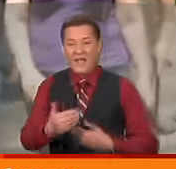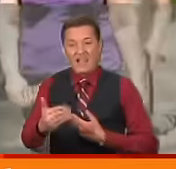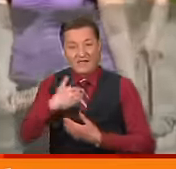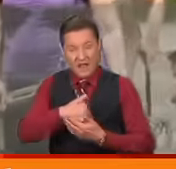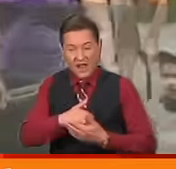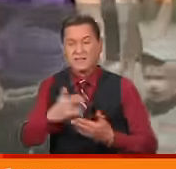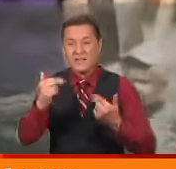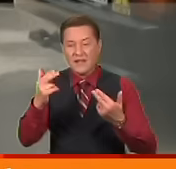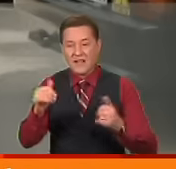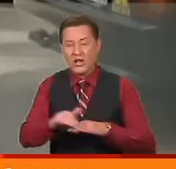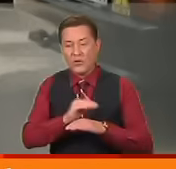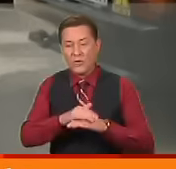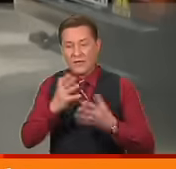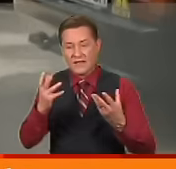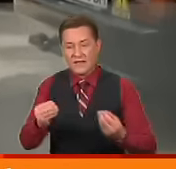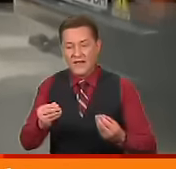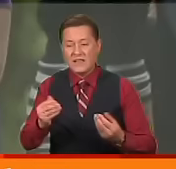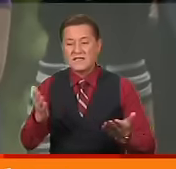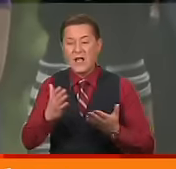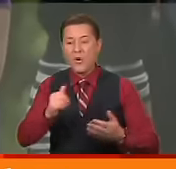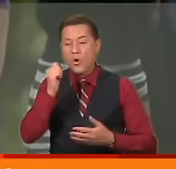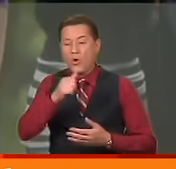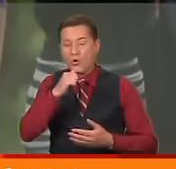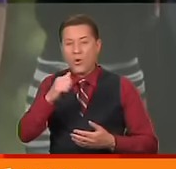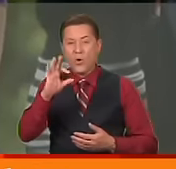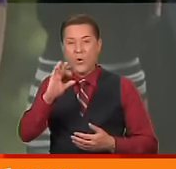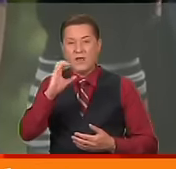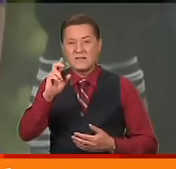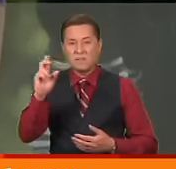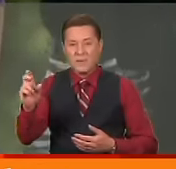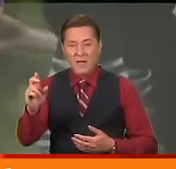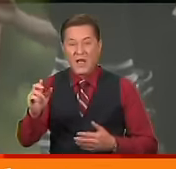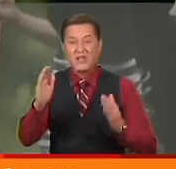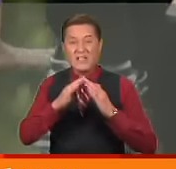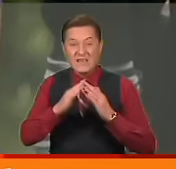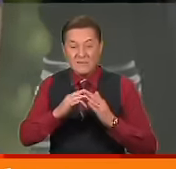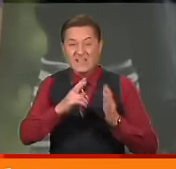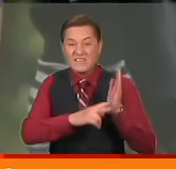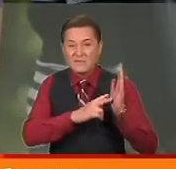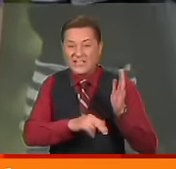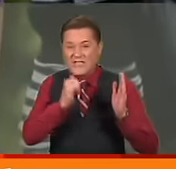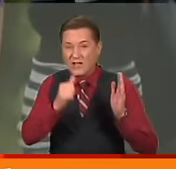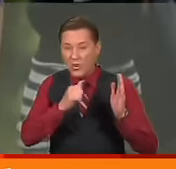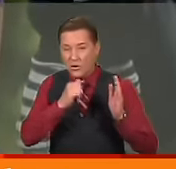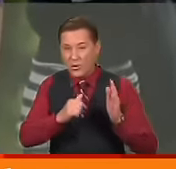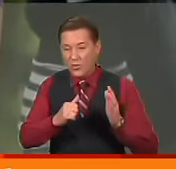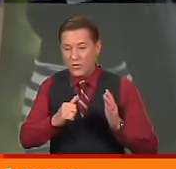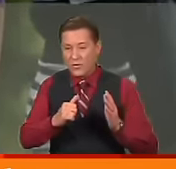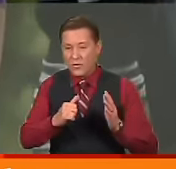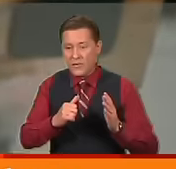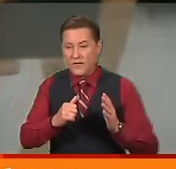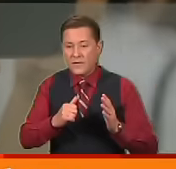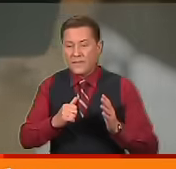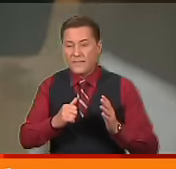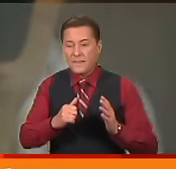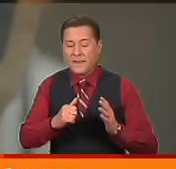да. Добрий день. Да. Якого року у вас будинок? Ми 70-го року. О, точно такий же будинок, да? Ровесник. Точно. Да,